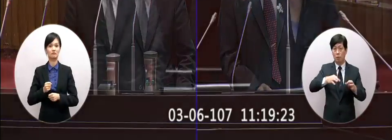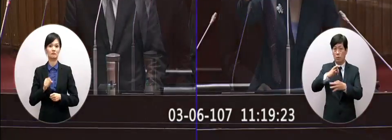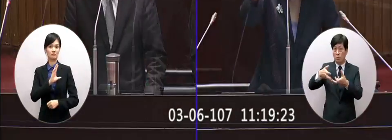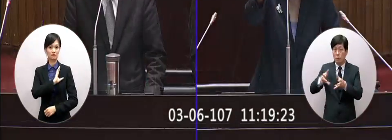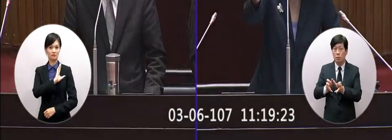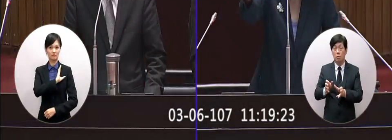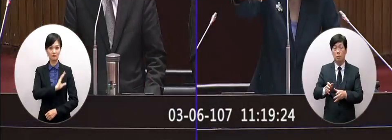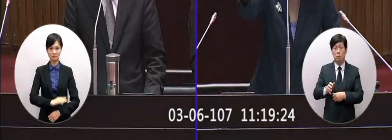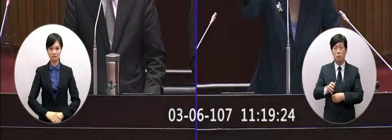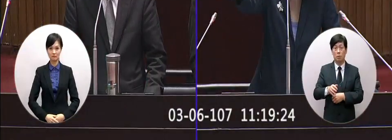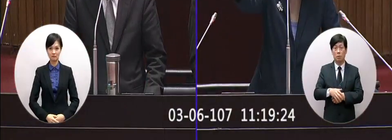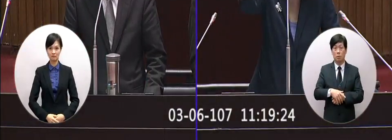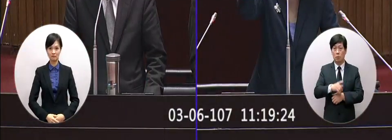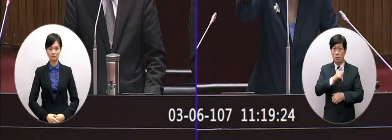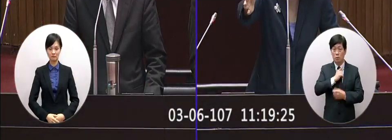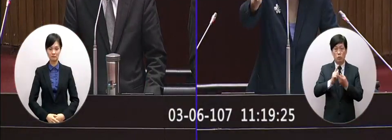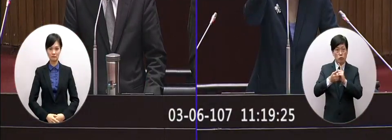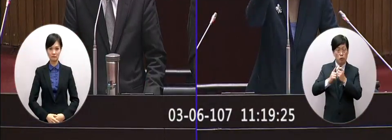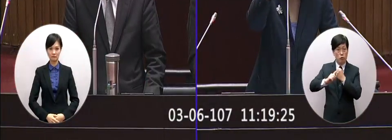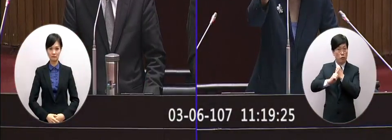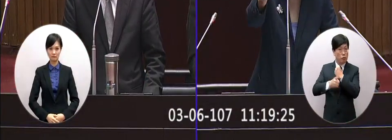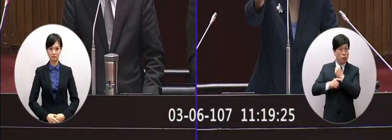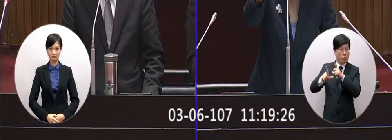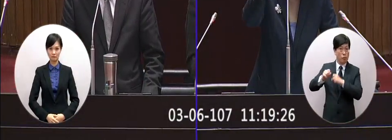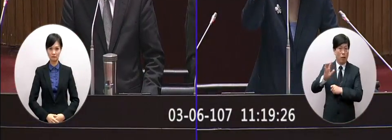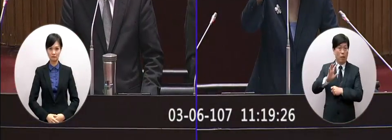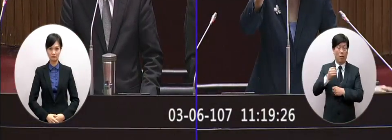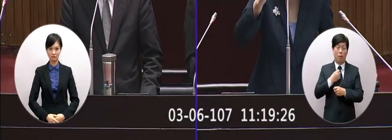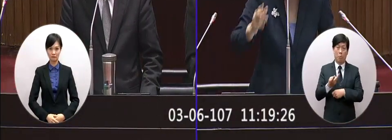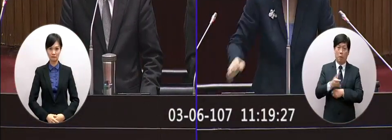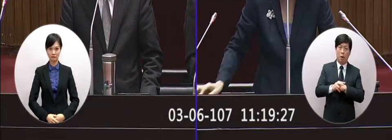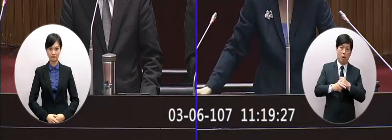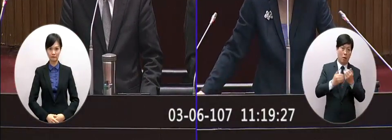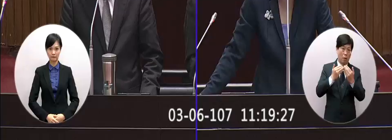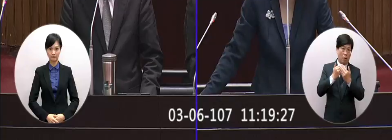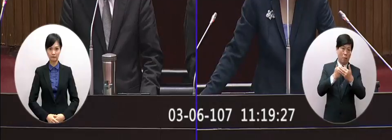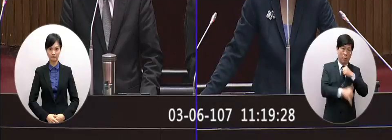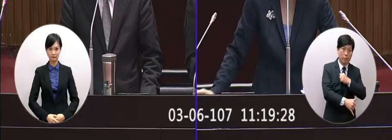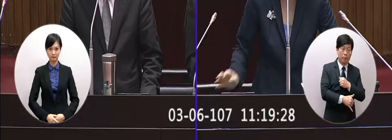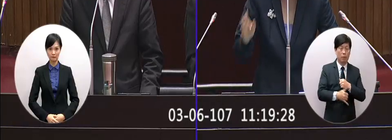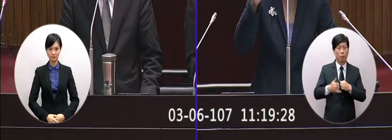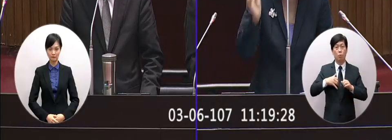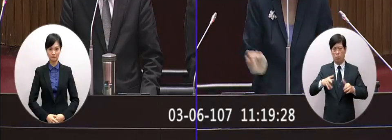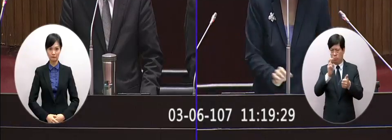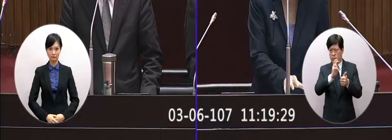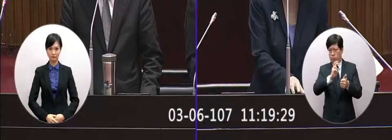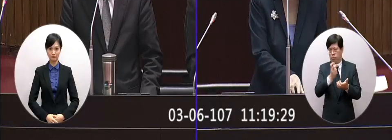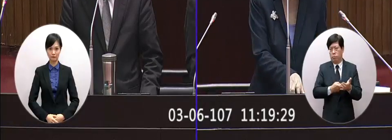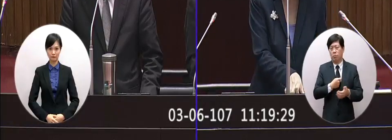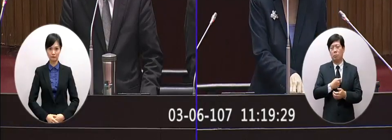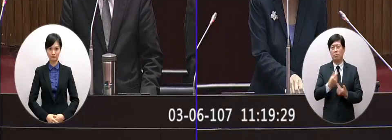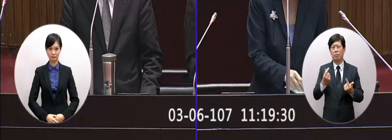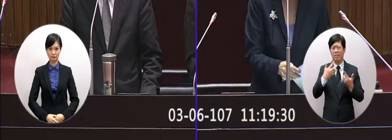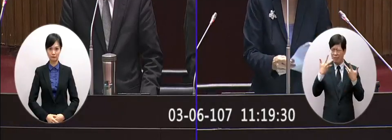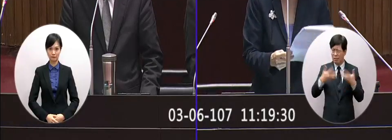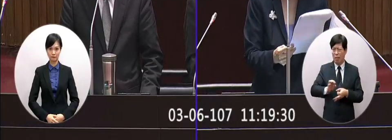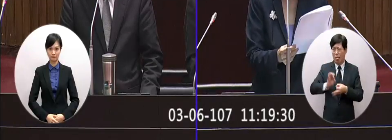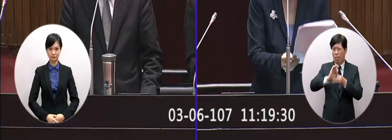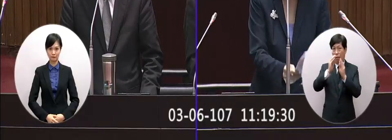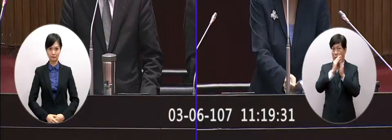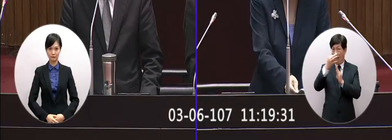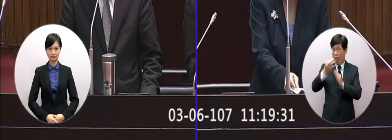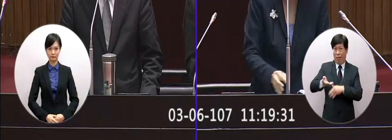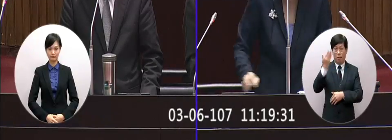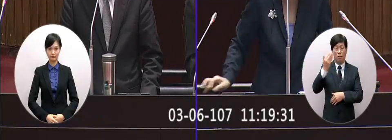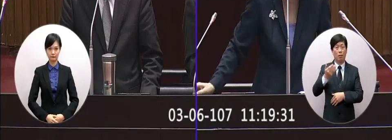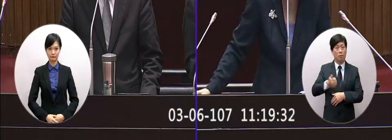部他在投过的这个法律的这个部分，我到时候就来好好来监督审核这个。我还是谈到造园的投资经费